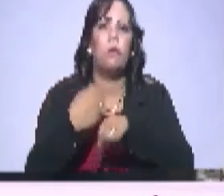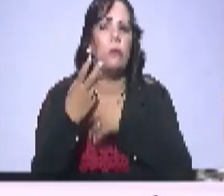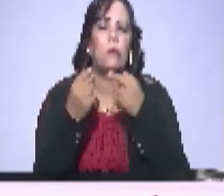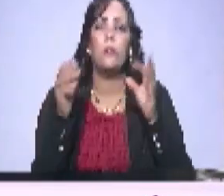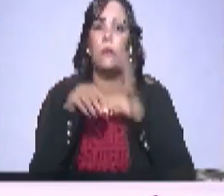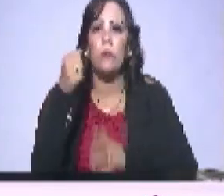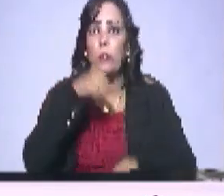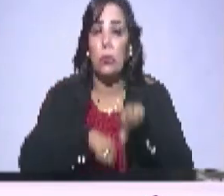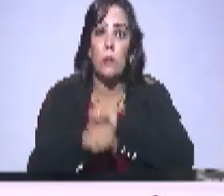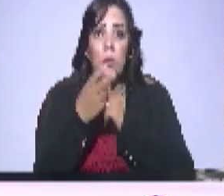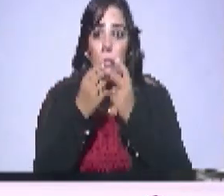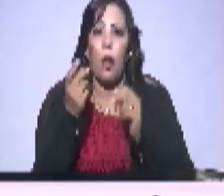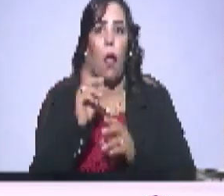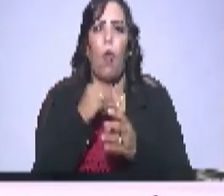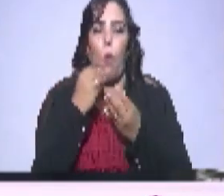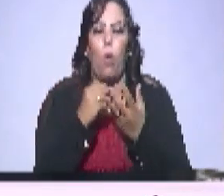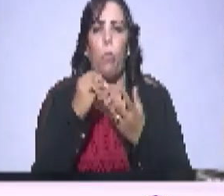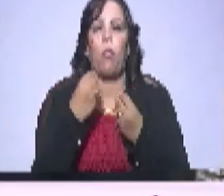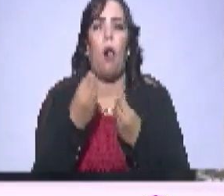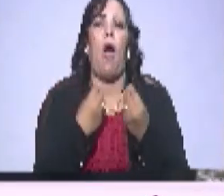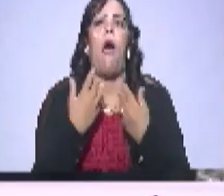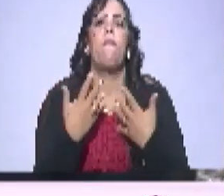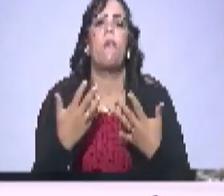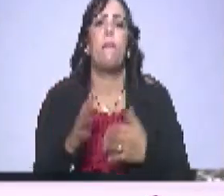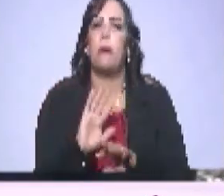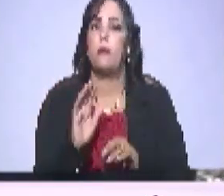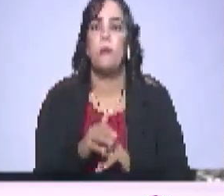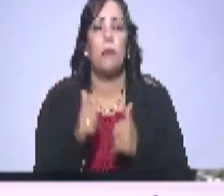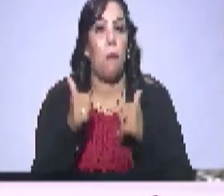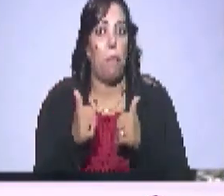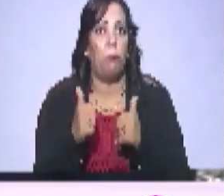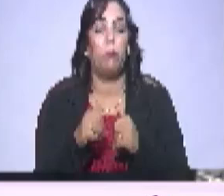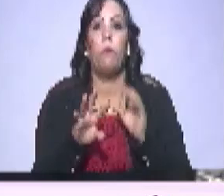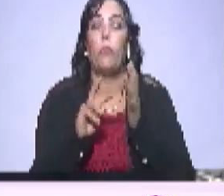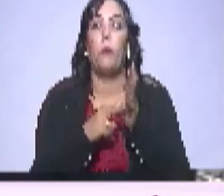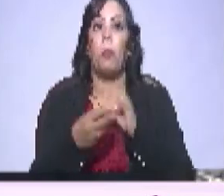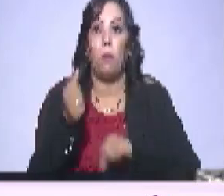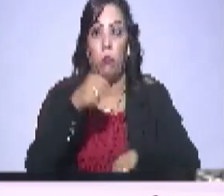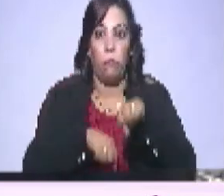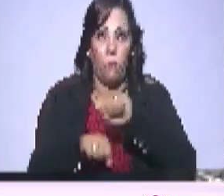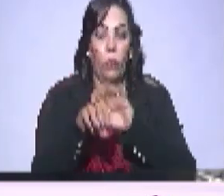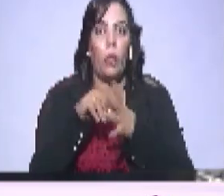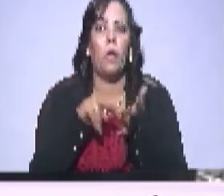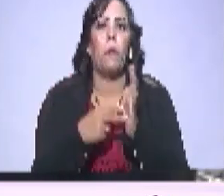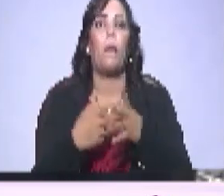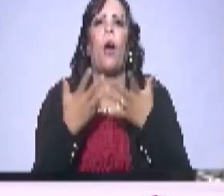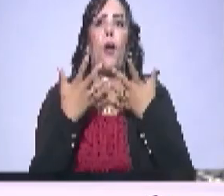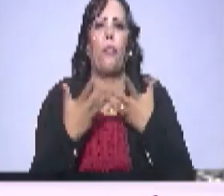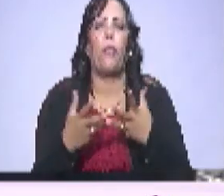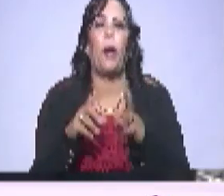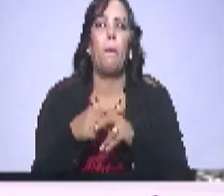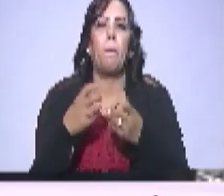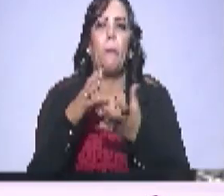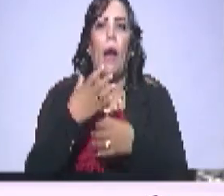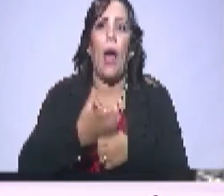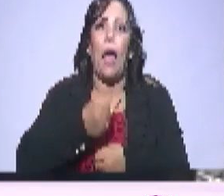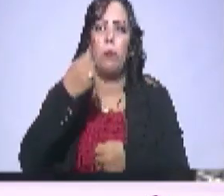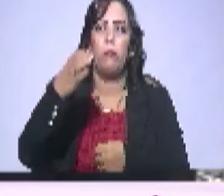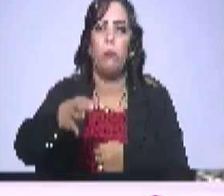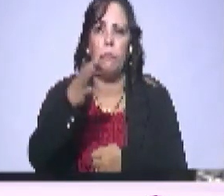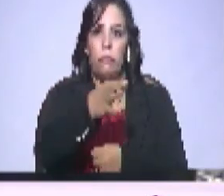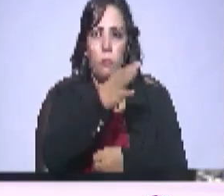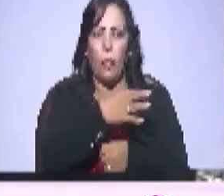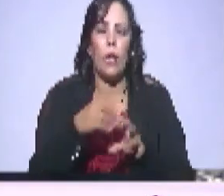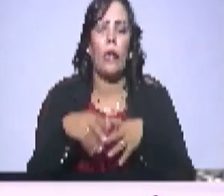تقعديش تعجيني كتير. تمام. وتعجني وتسيبي العجينة ترتاح، وتقرصي وتسيبي العجينة ترتاح.